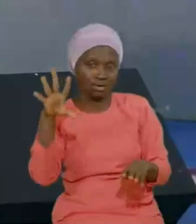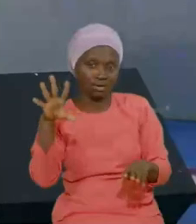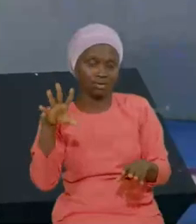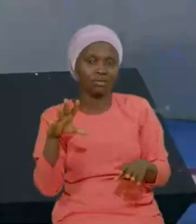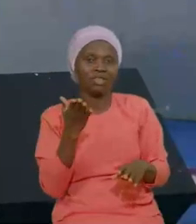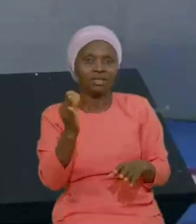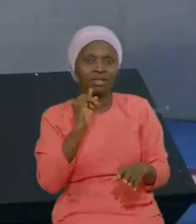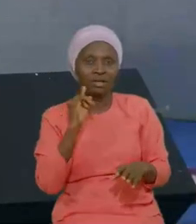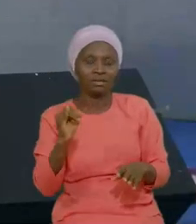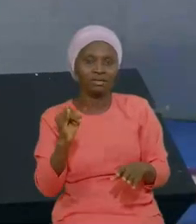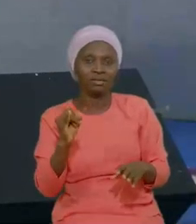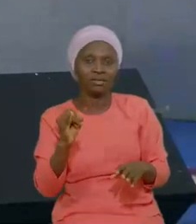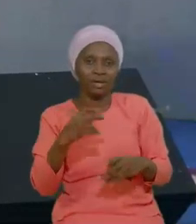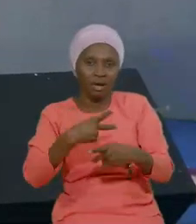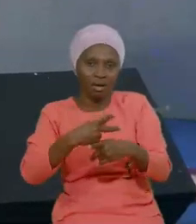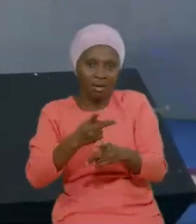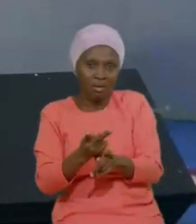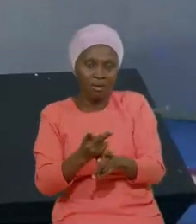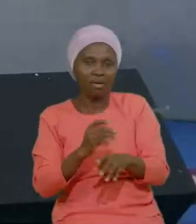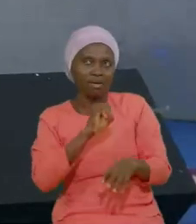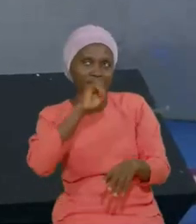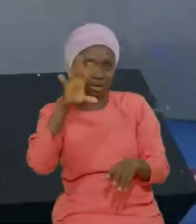Il y a la lumière naturelle.